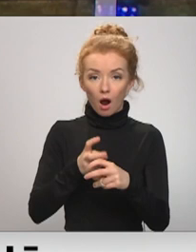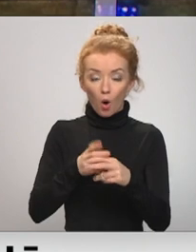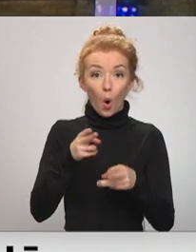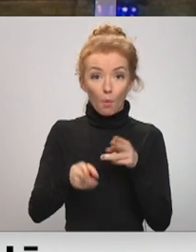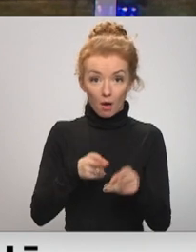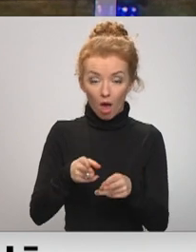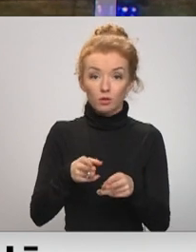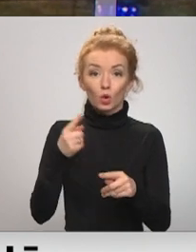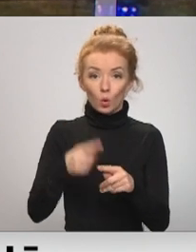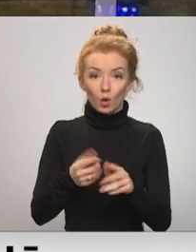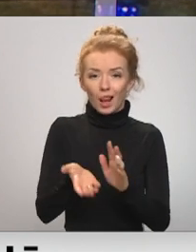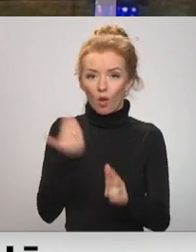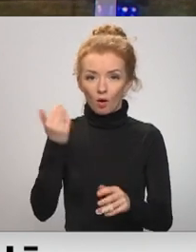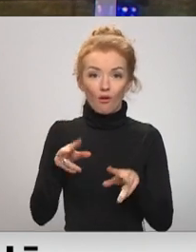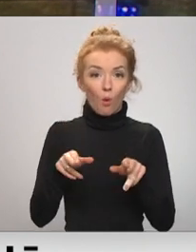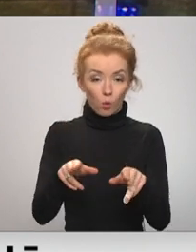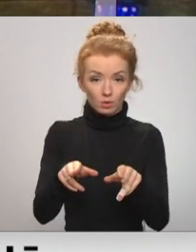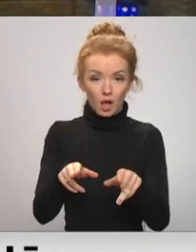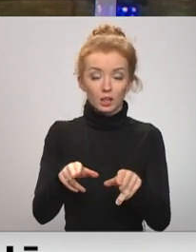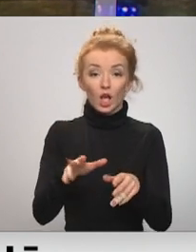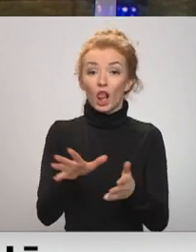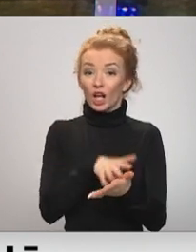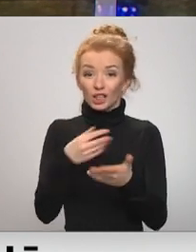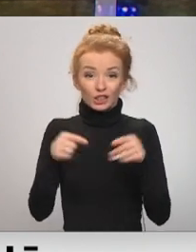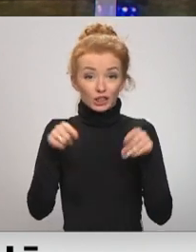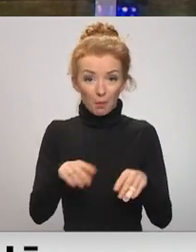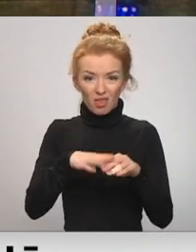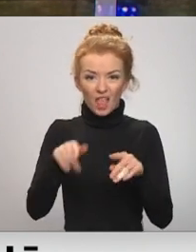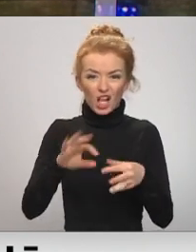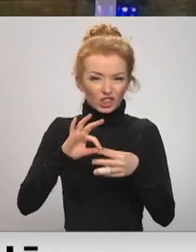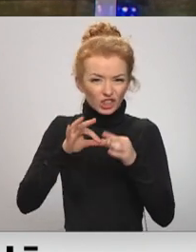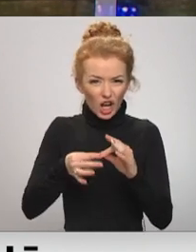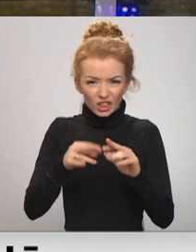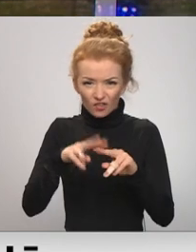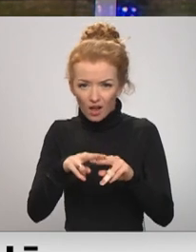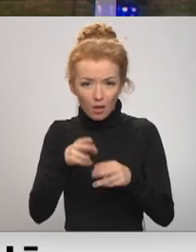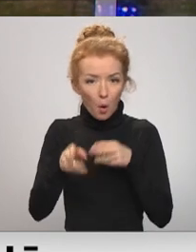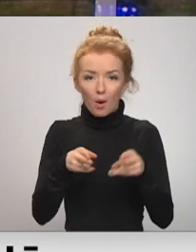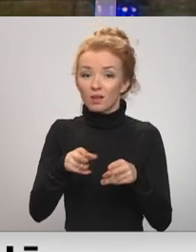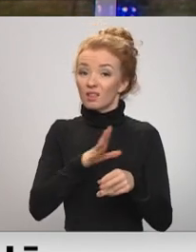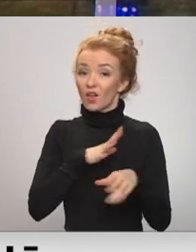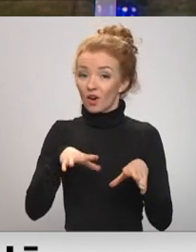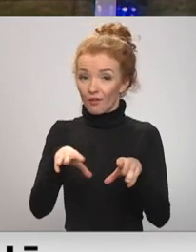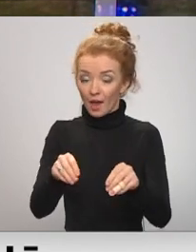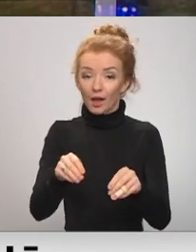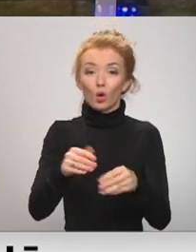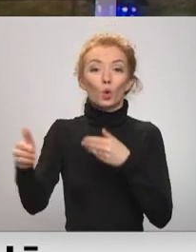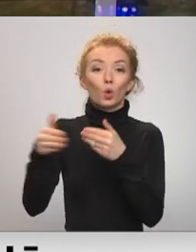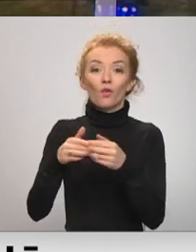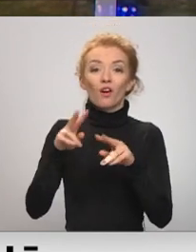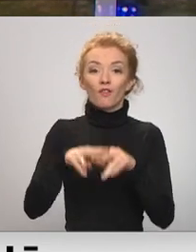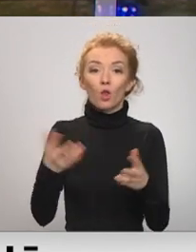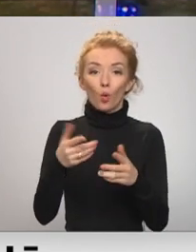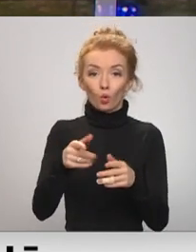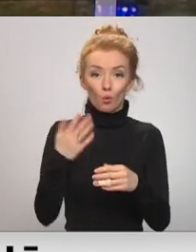pacientei izņemts audzējs. Līdz šim audzējs sarežģītās lokācijas dēļ Latvijā šādas operācijas neveica. Tuvākā vieta, kur vēzi krusta